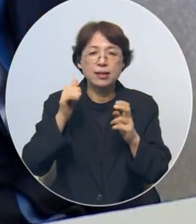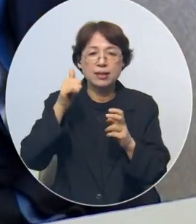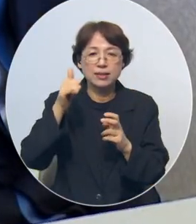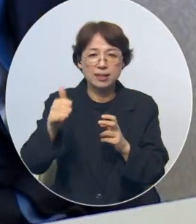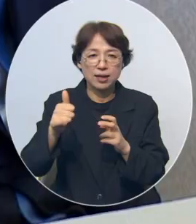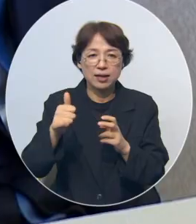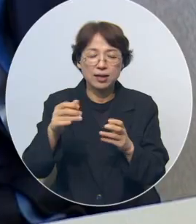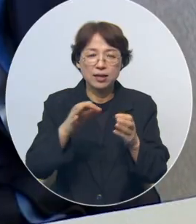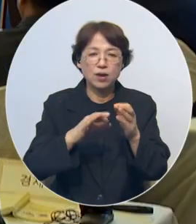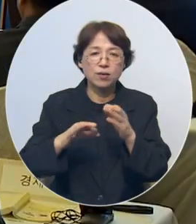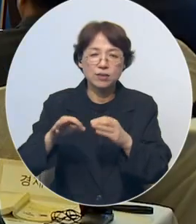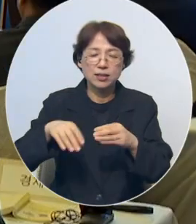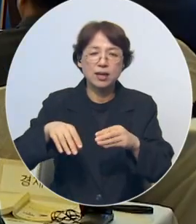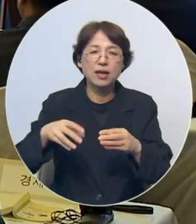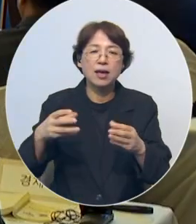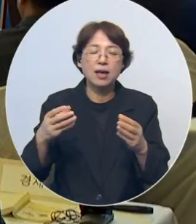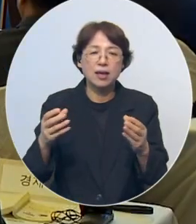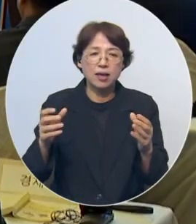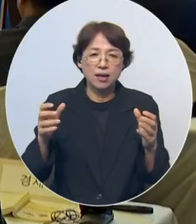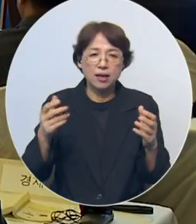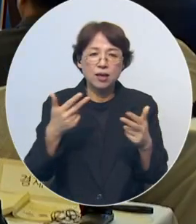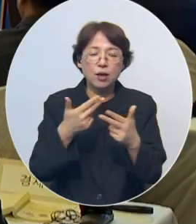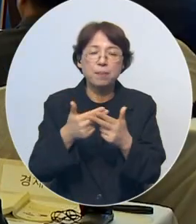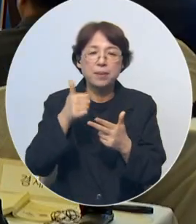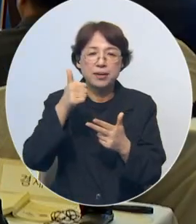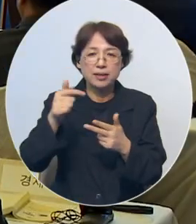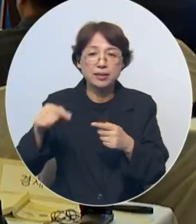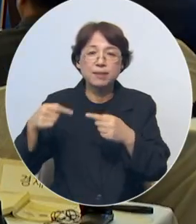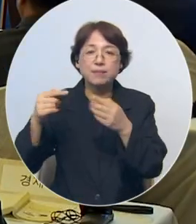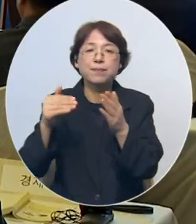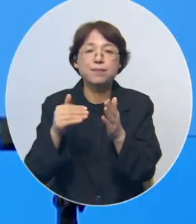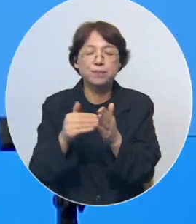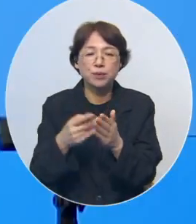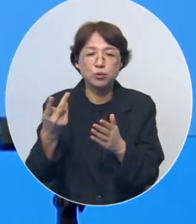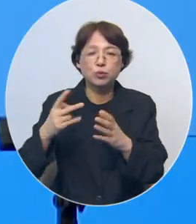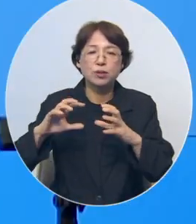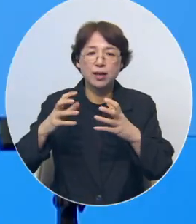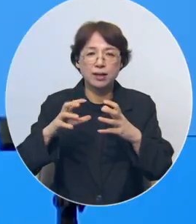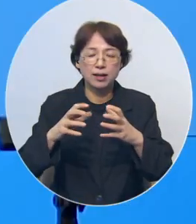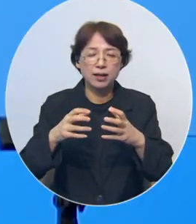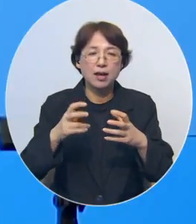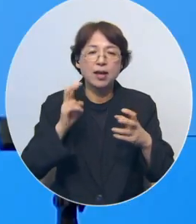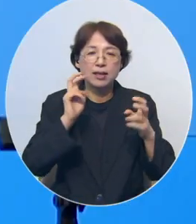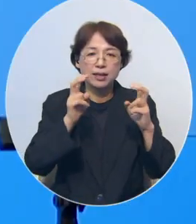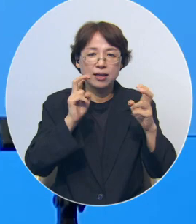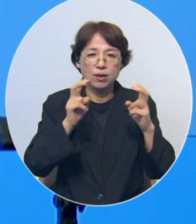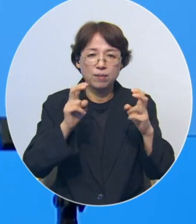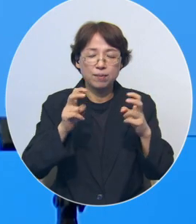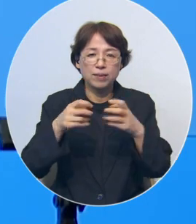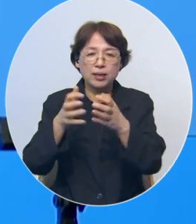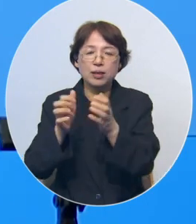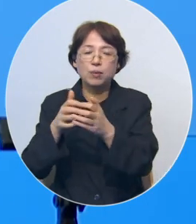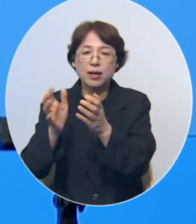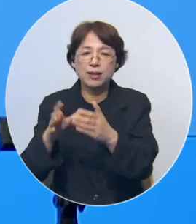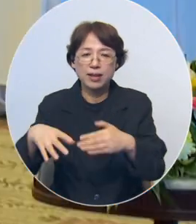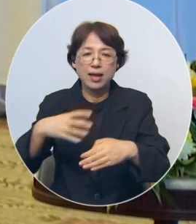자리했습니다. 정부는 이번 필리핀 방문을 계기로 체결된 양국 기업, 기관 간 MOU가 구체적